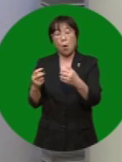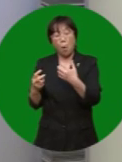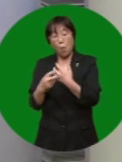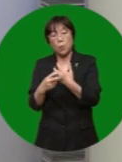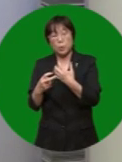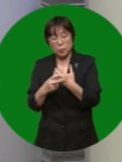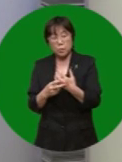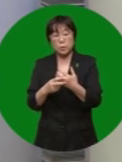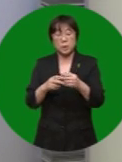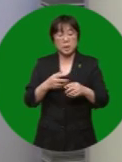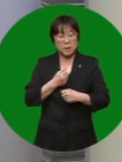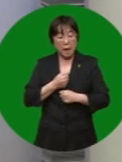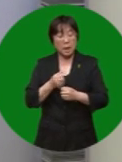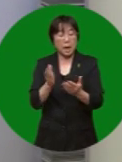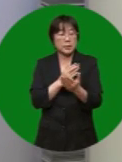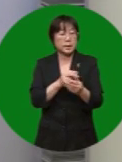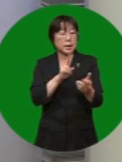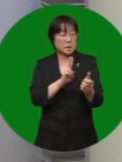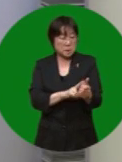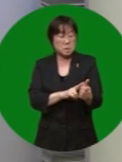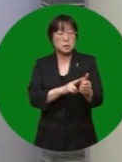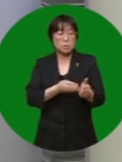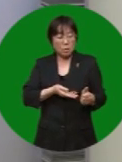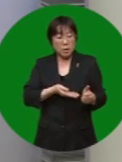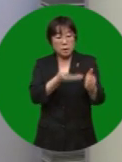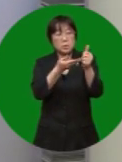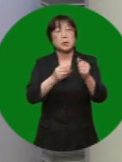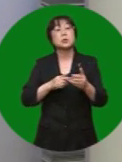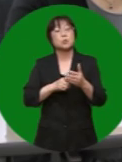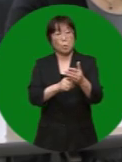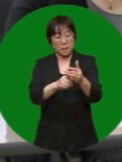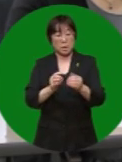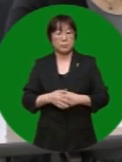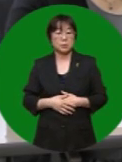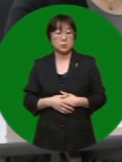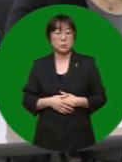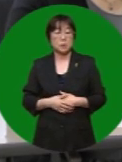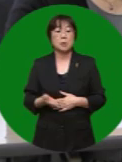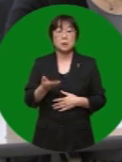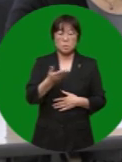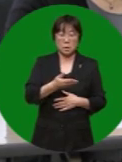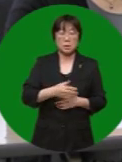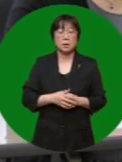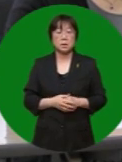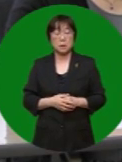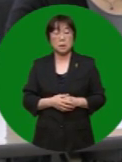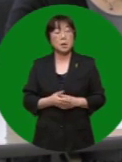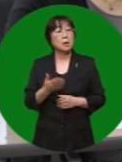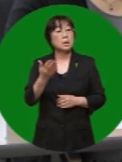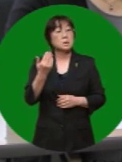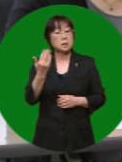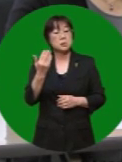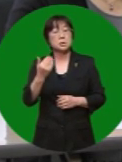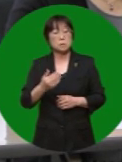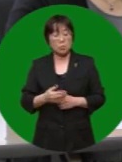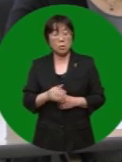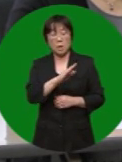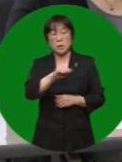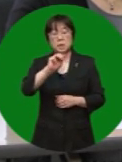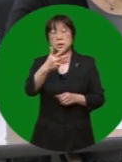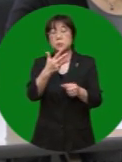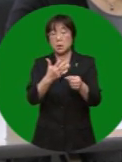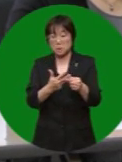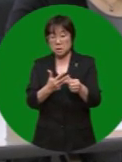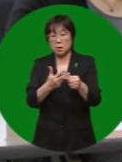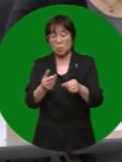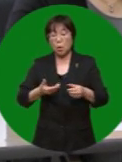定士の育成に努めております。それでですね、先日の平成28年熊